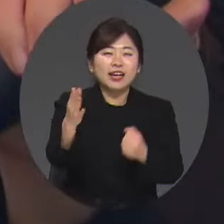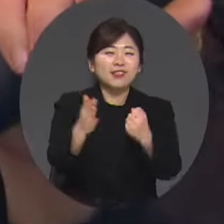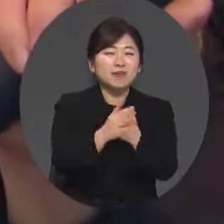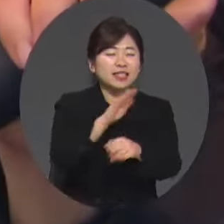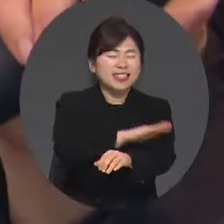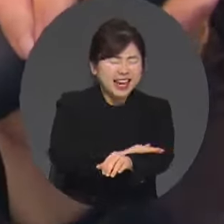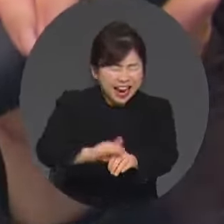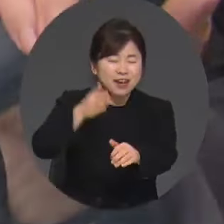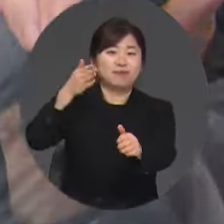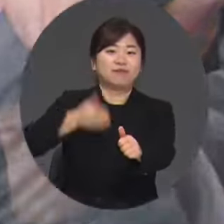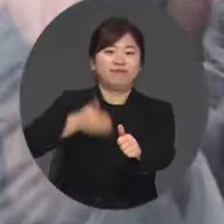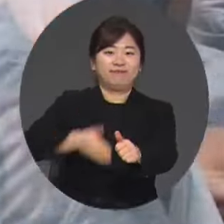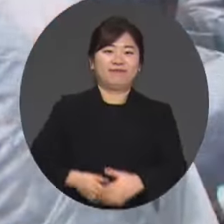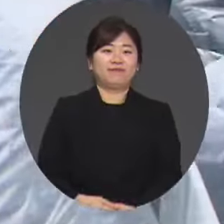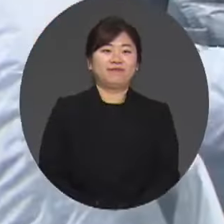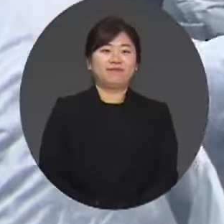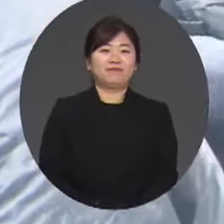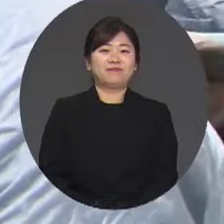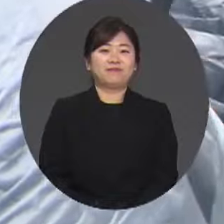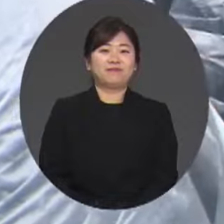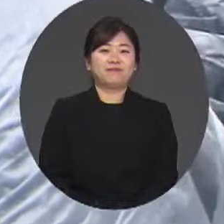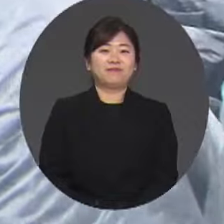바란다.